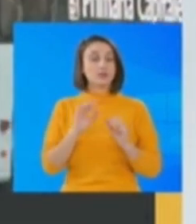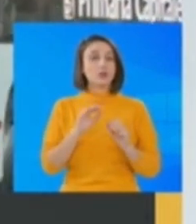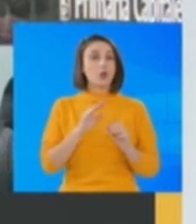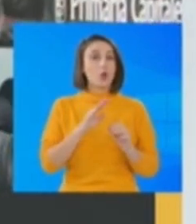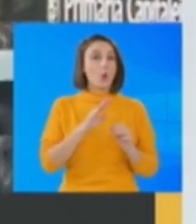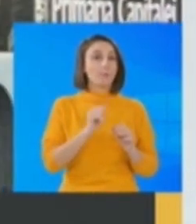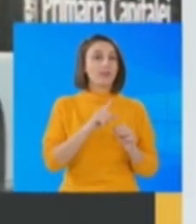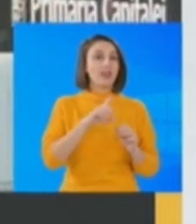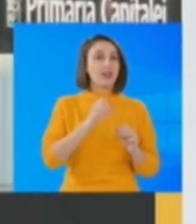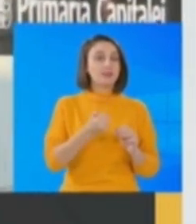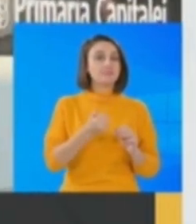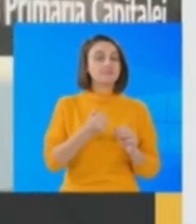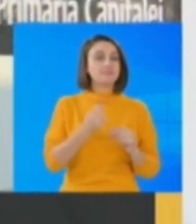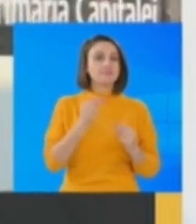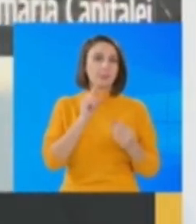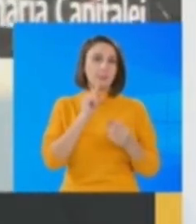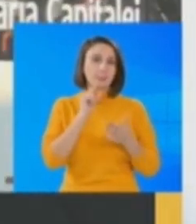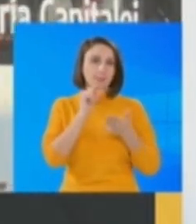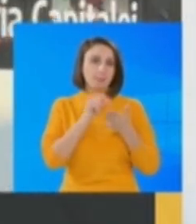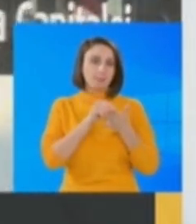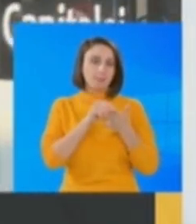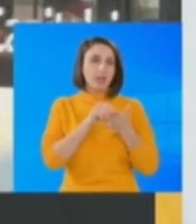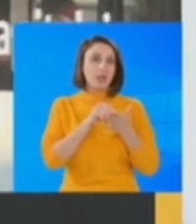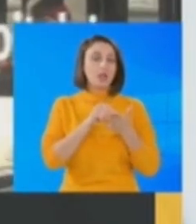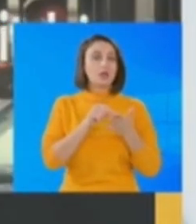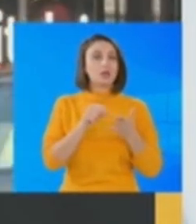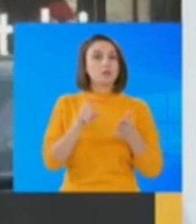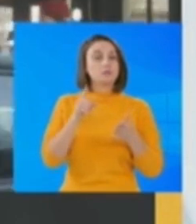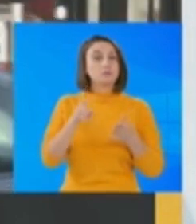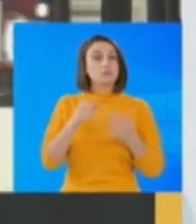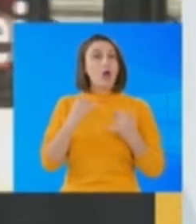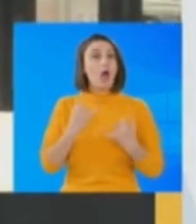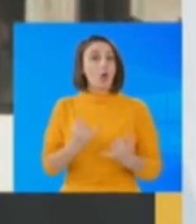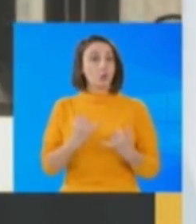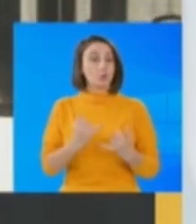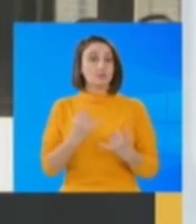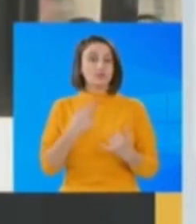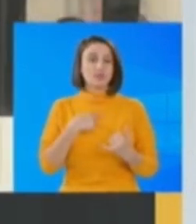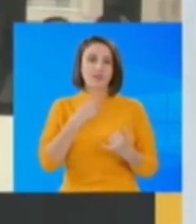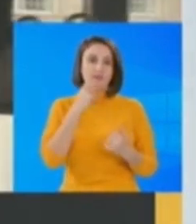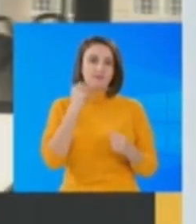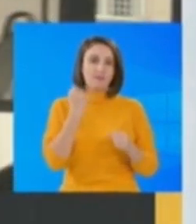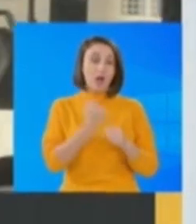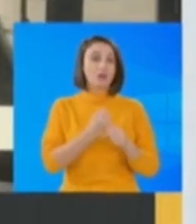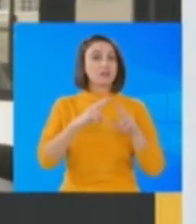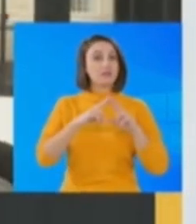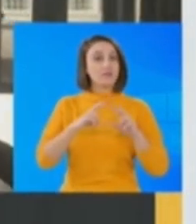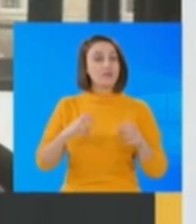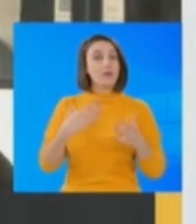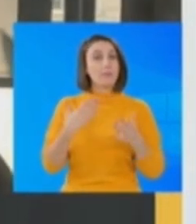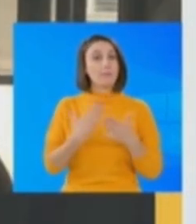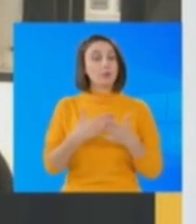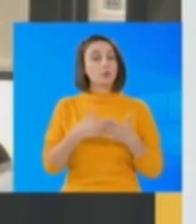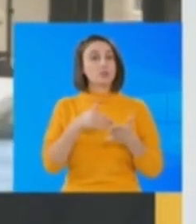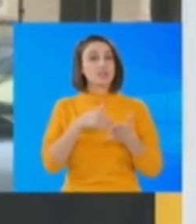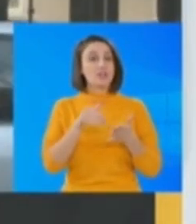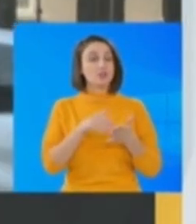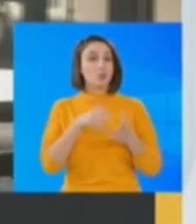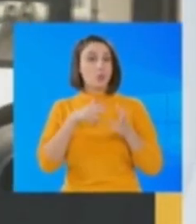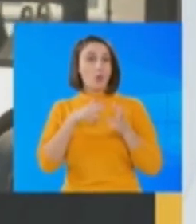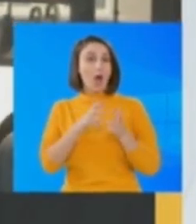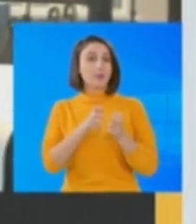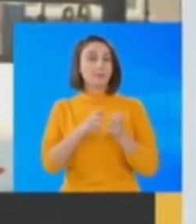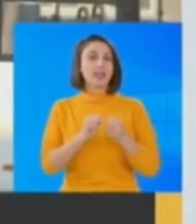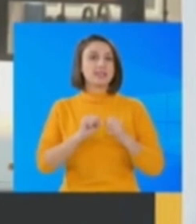găsit o bilă metalică de mici dimensiuni. În aceste momente se fac cercetări de Serviciul